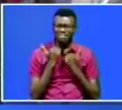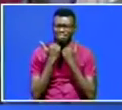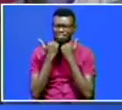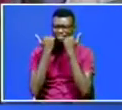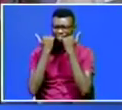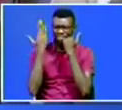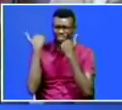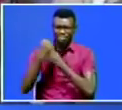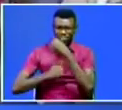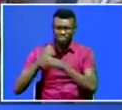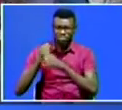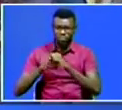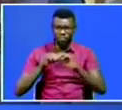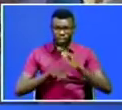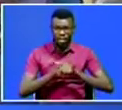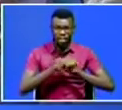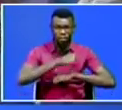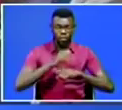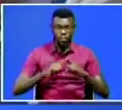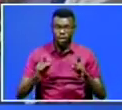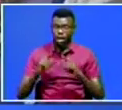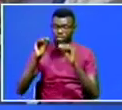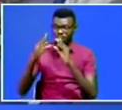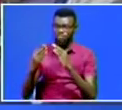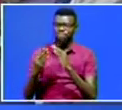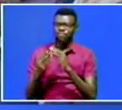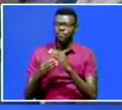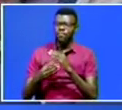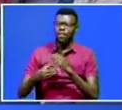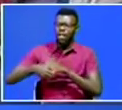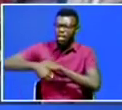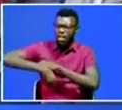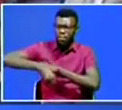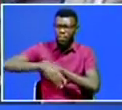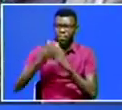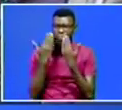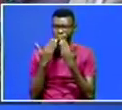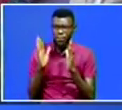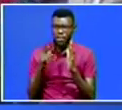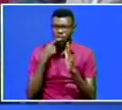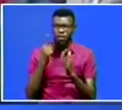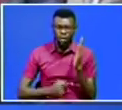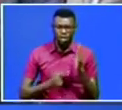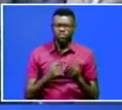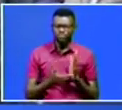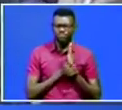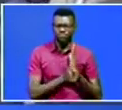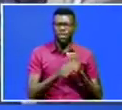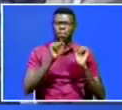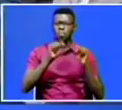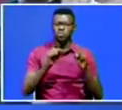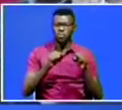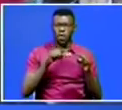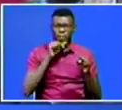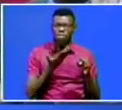last year tukiingia hili shule, lakini mwalimu akatuelezea tuko na we have the potential, the boys